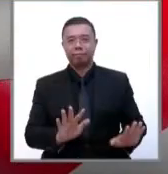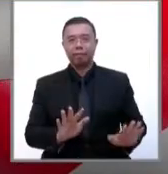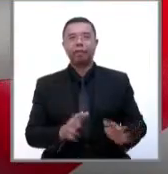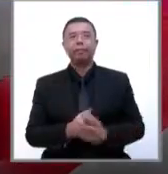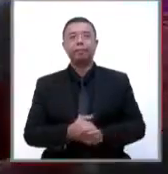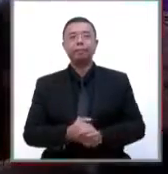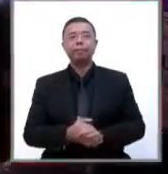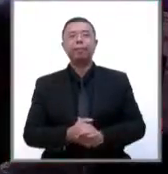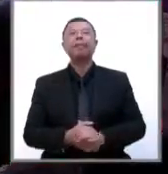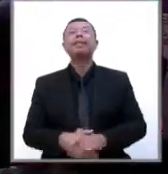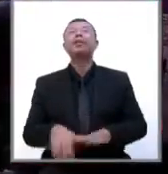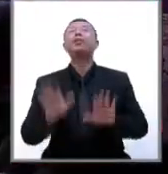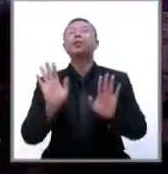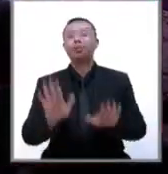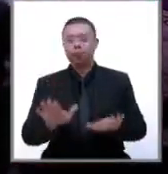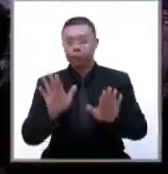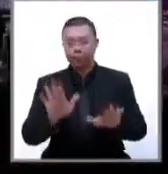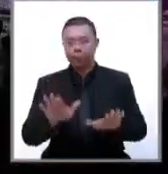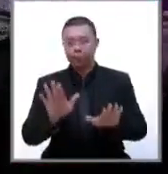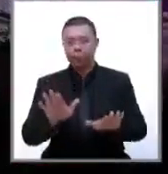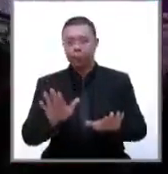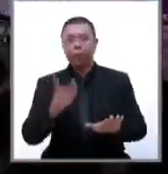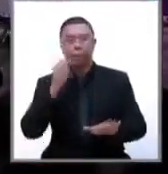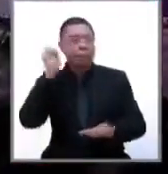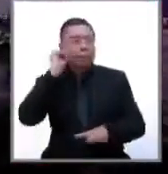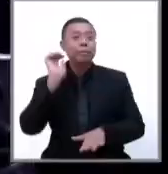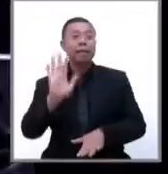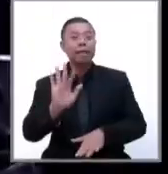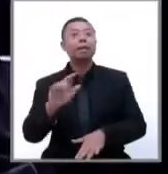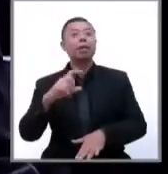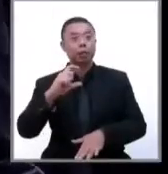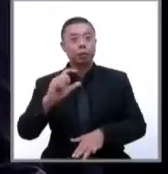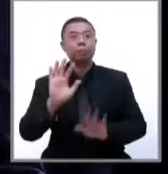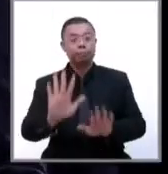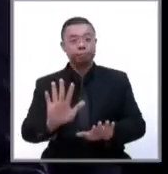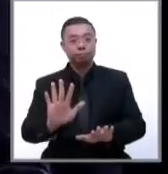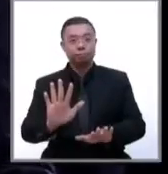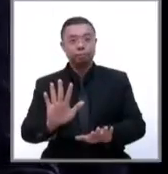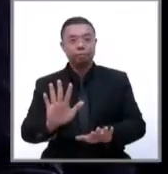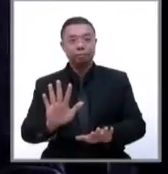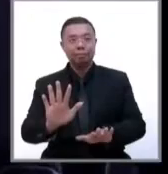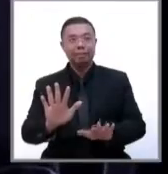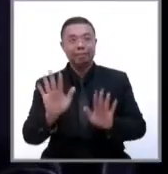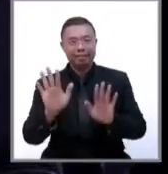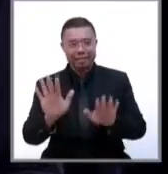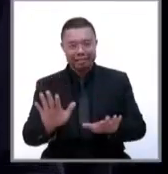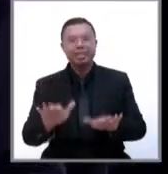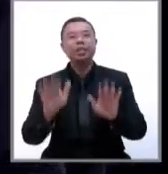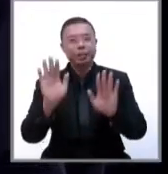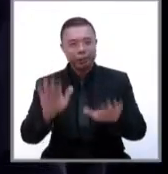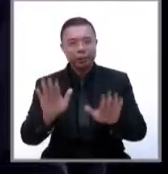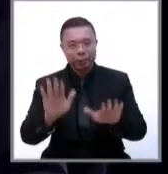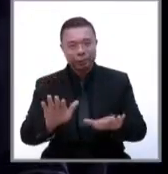Gibran nanti ada waktunya Bapak Ibu cukup pak bapak nanti ada waktunya kita